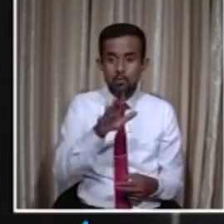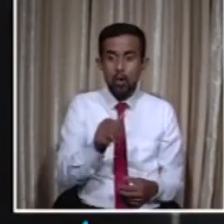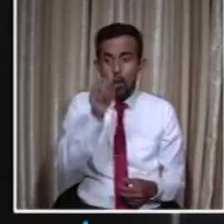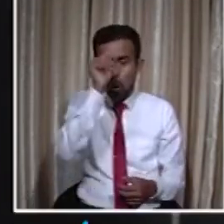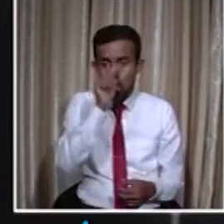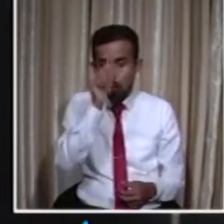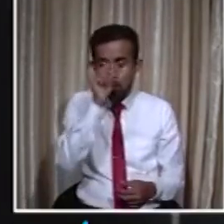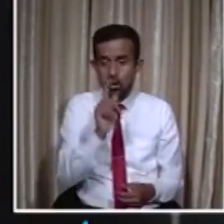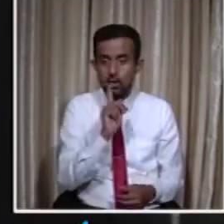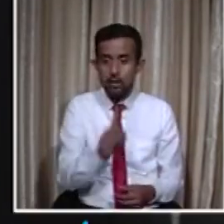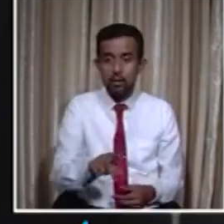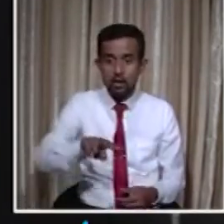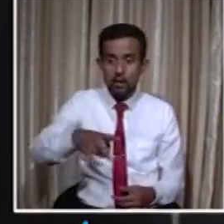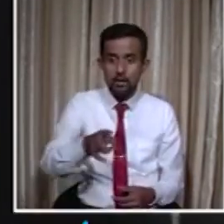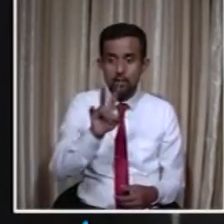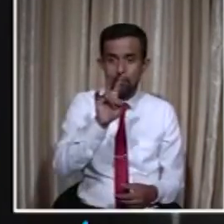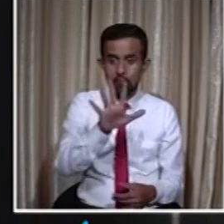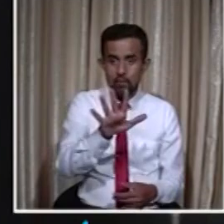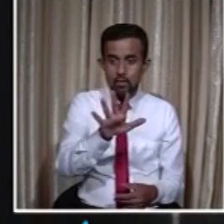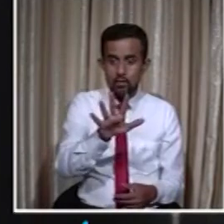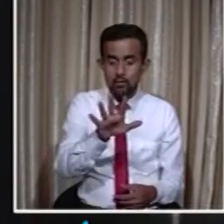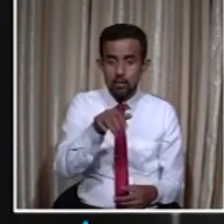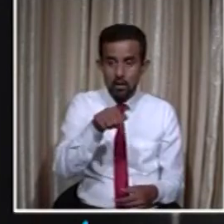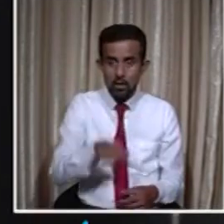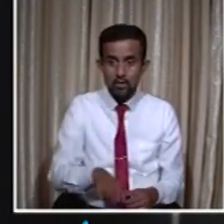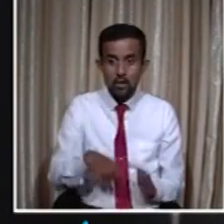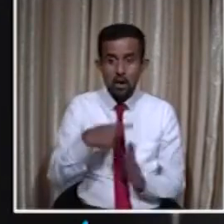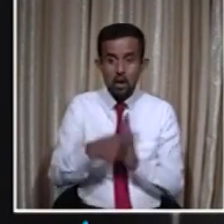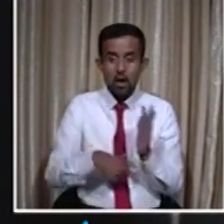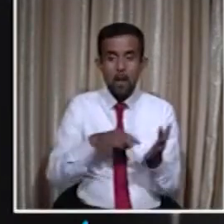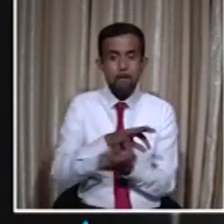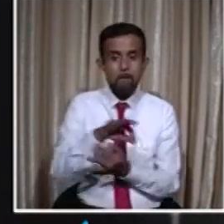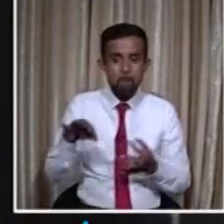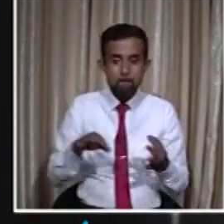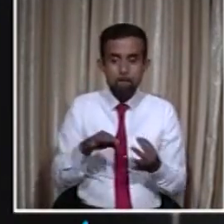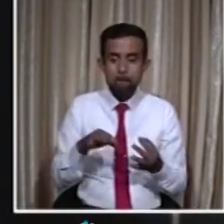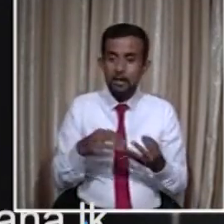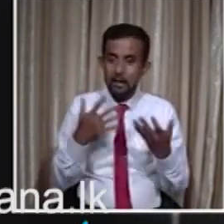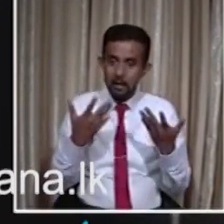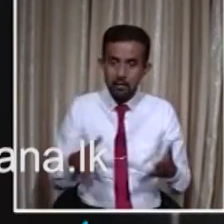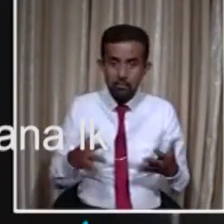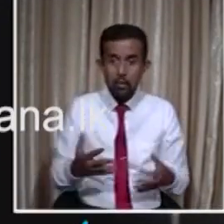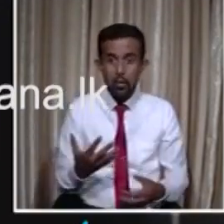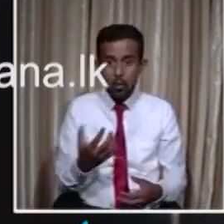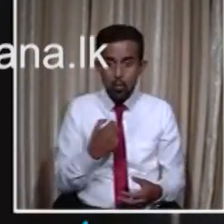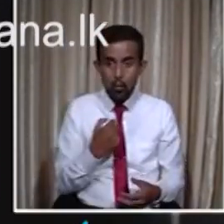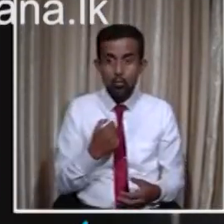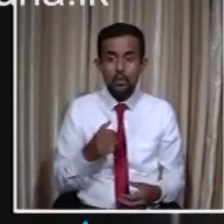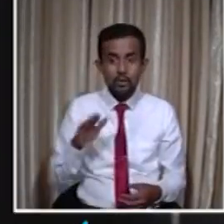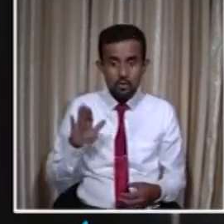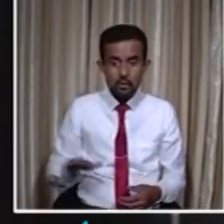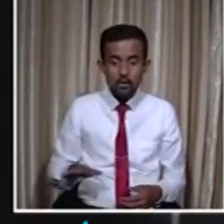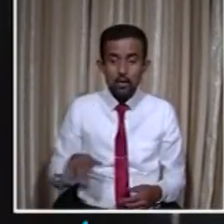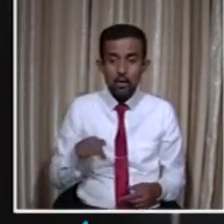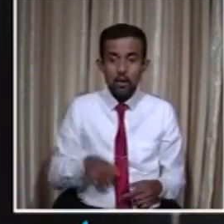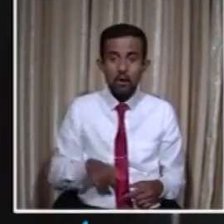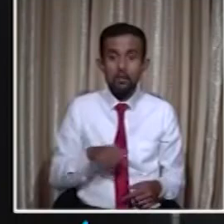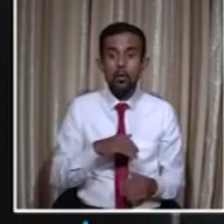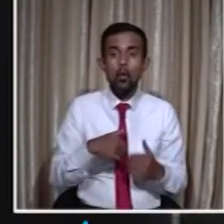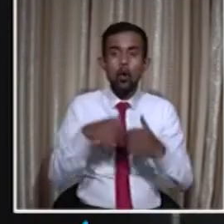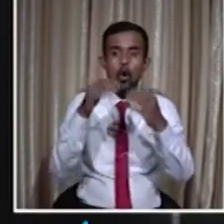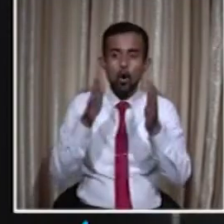කියලා, 225ම මේ අද රටේ ප්‍රජාතන්ත්‍රවාදය නැති කරලා දාන්න ඕනේ කියන තැන ඉඳගෙන තමයි අද